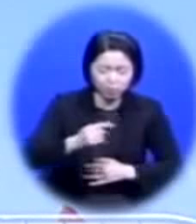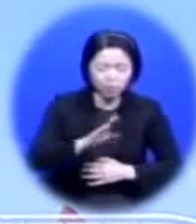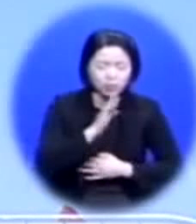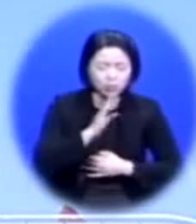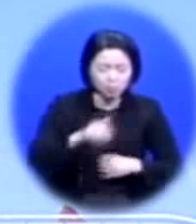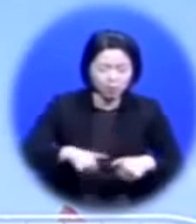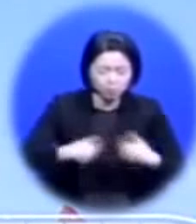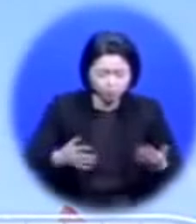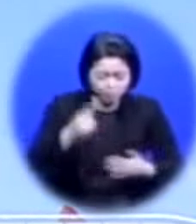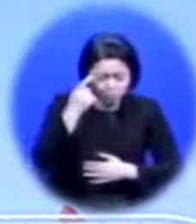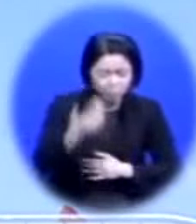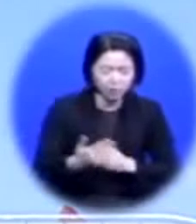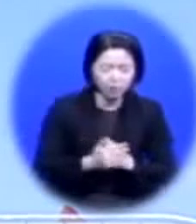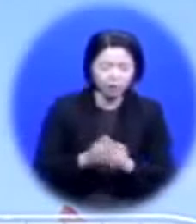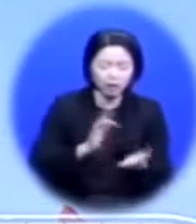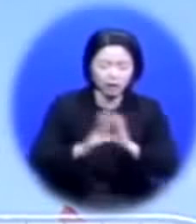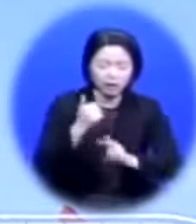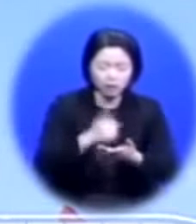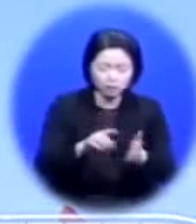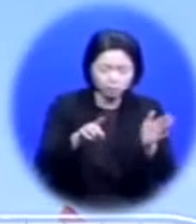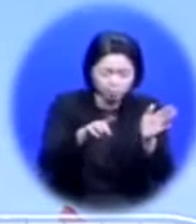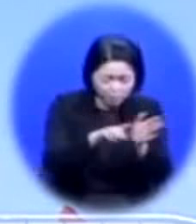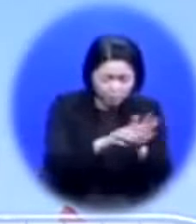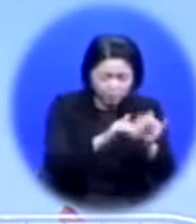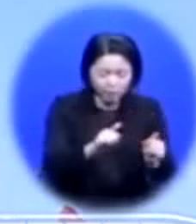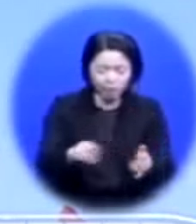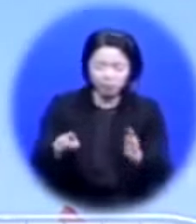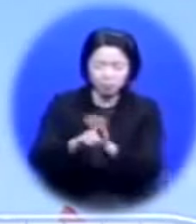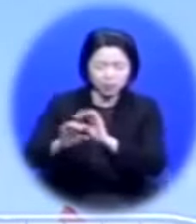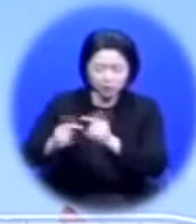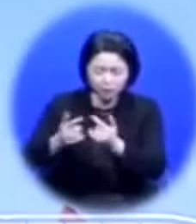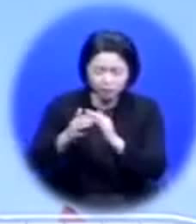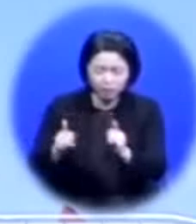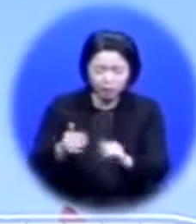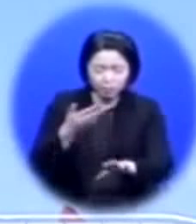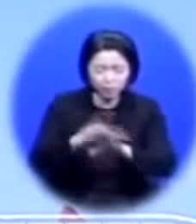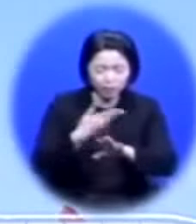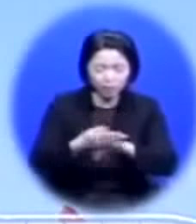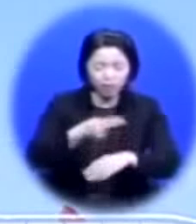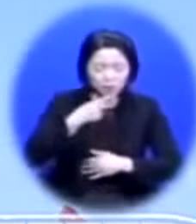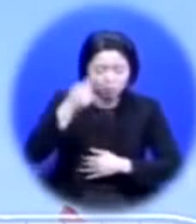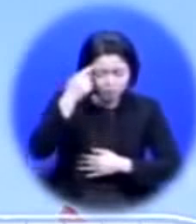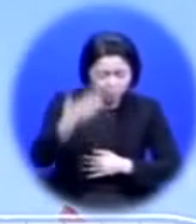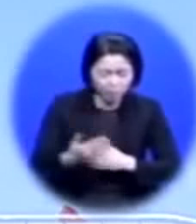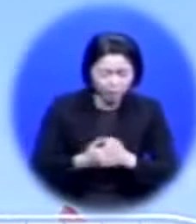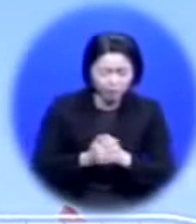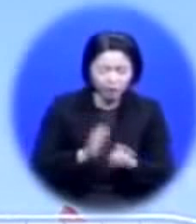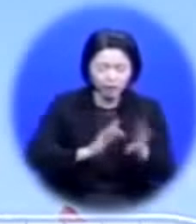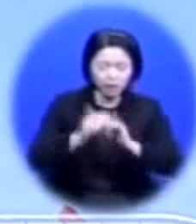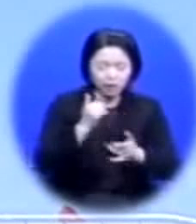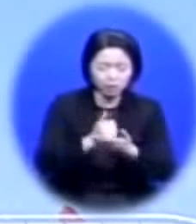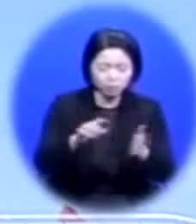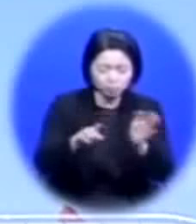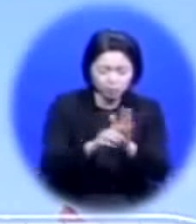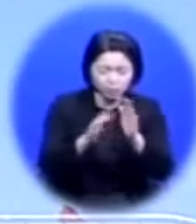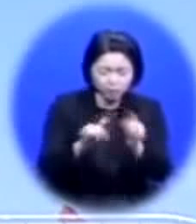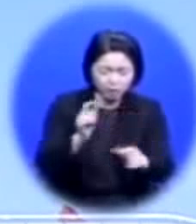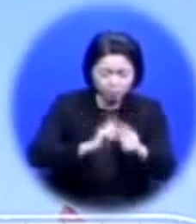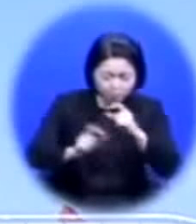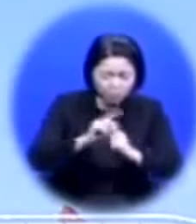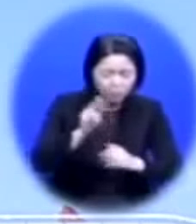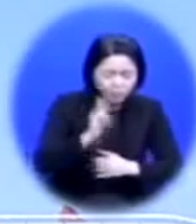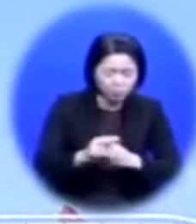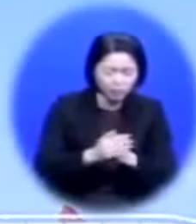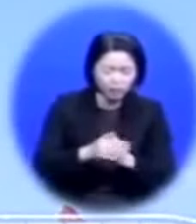겁니까 예수 믿는 사람 예수 안 믿는 사람게 없는 겁니까 주믿는 사람 더하다